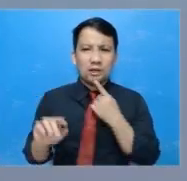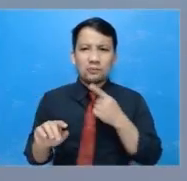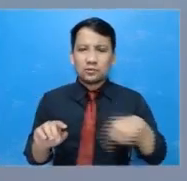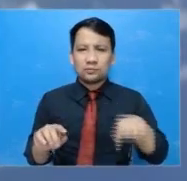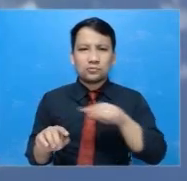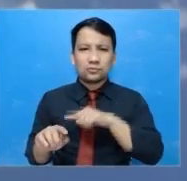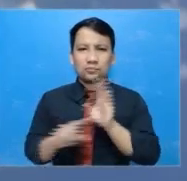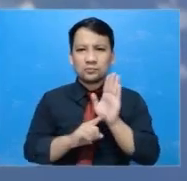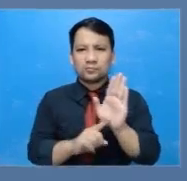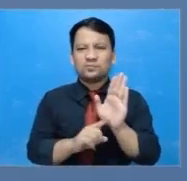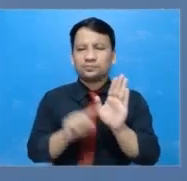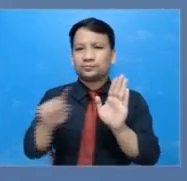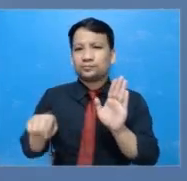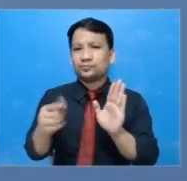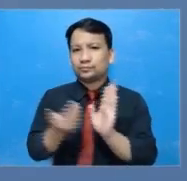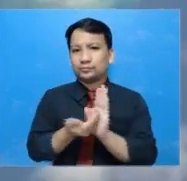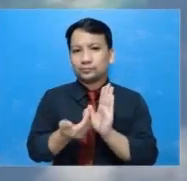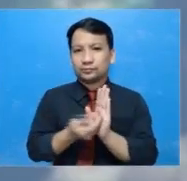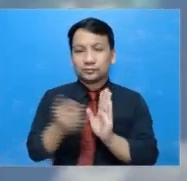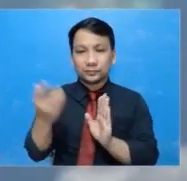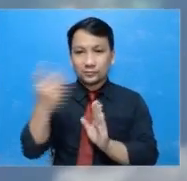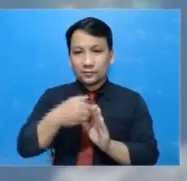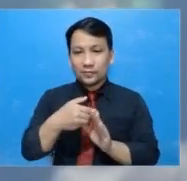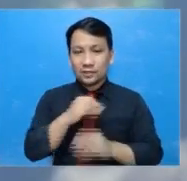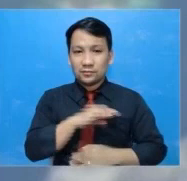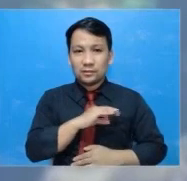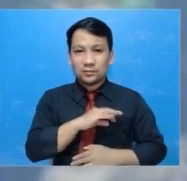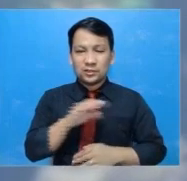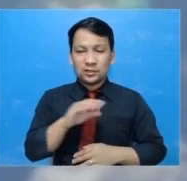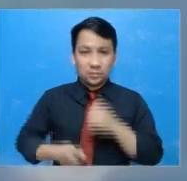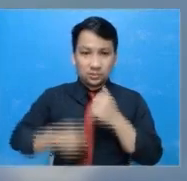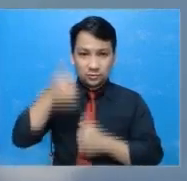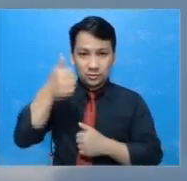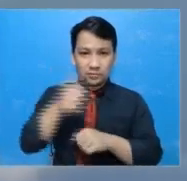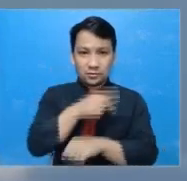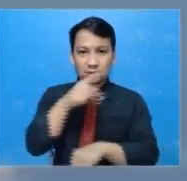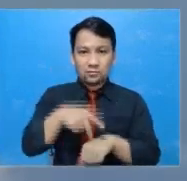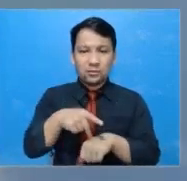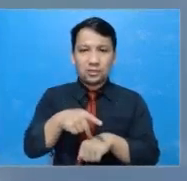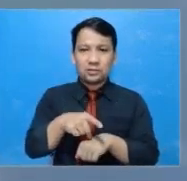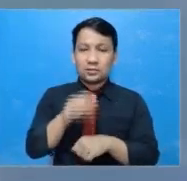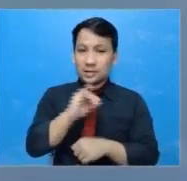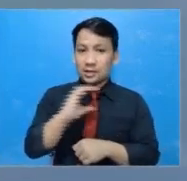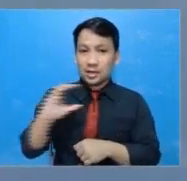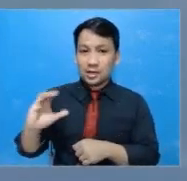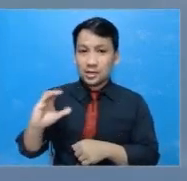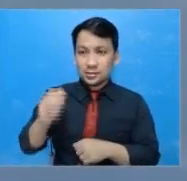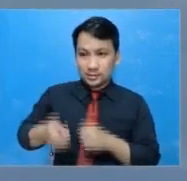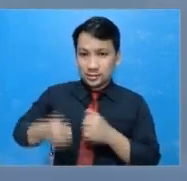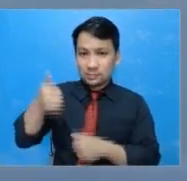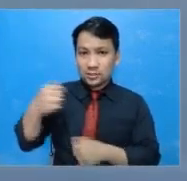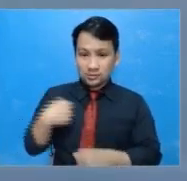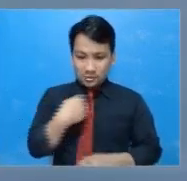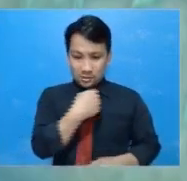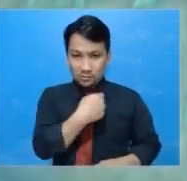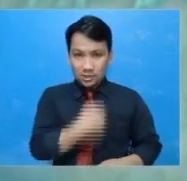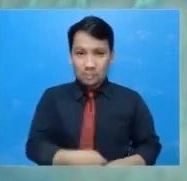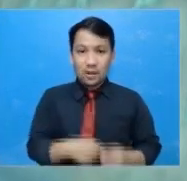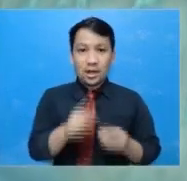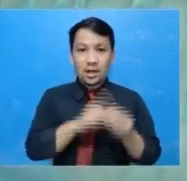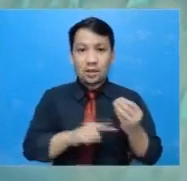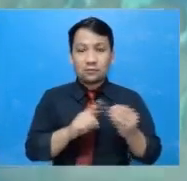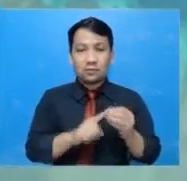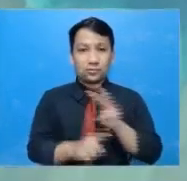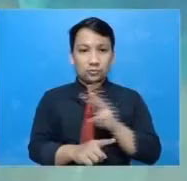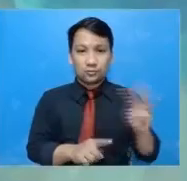na pinakamalaking legacy ni Pinoy, ang pagkapanalo ng Pilipinas sa arbitral ruling laban sa China kaugnay sa pinag-aagawang teritoryo